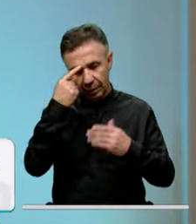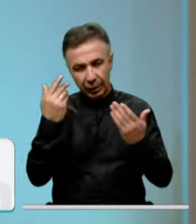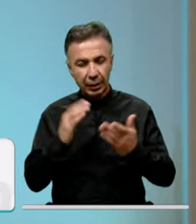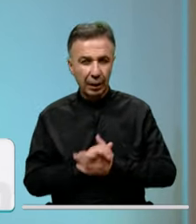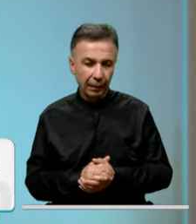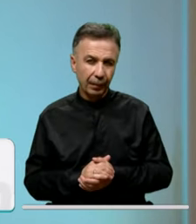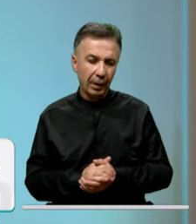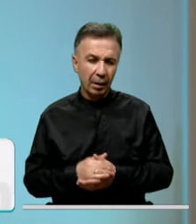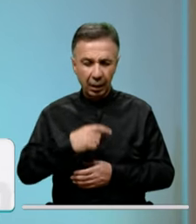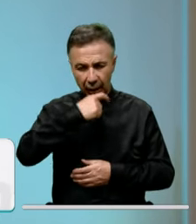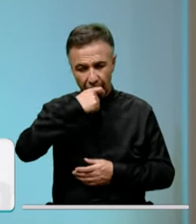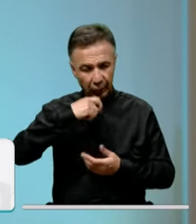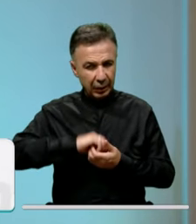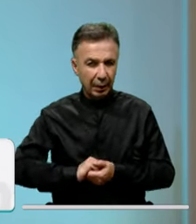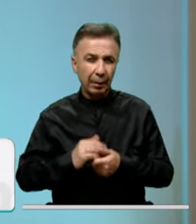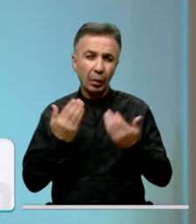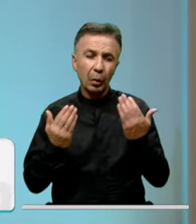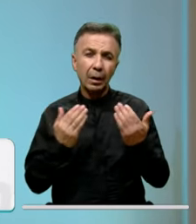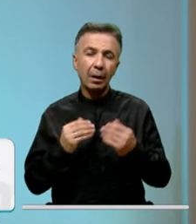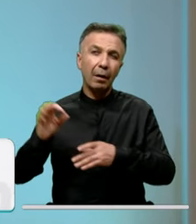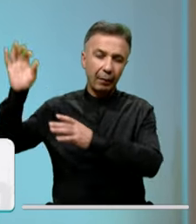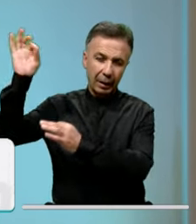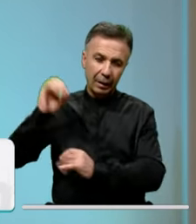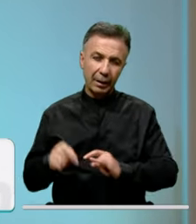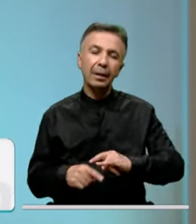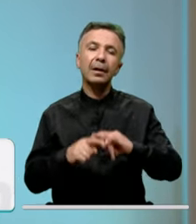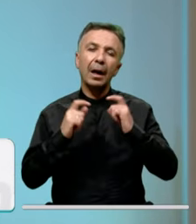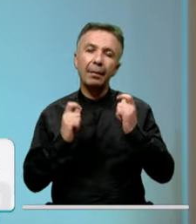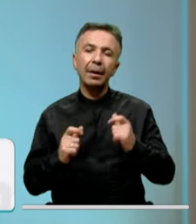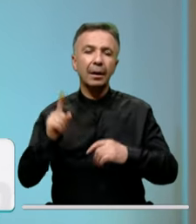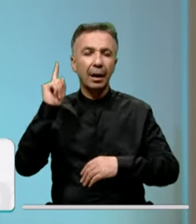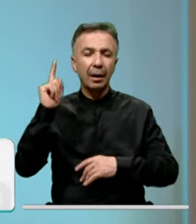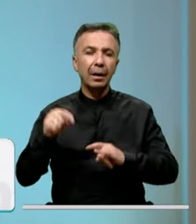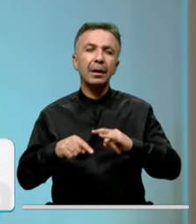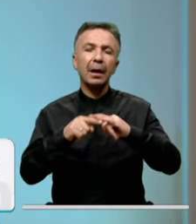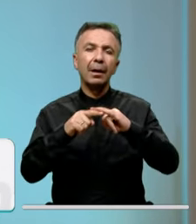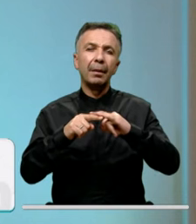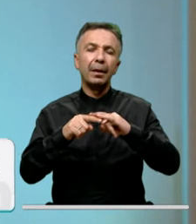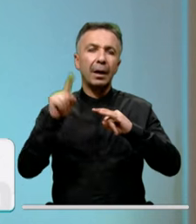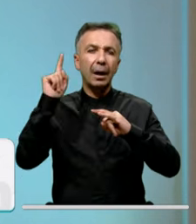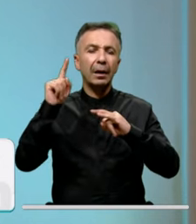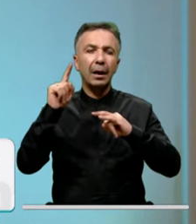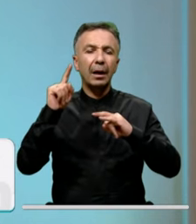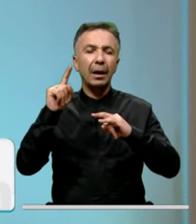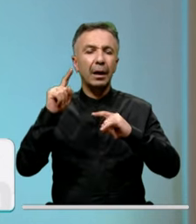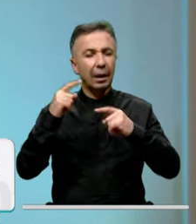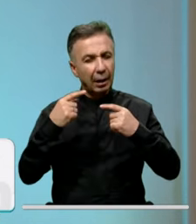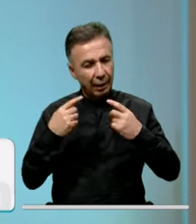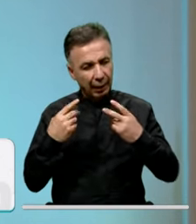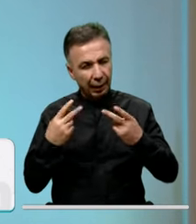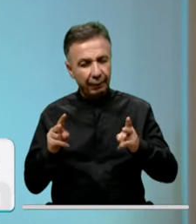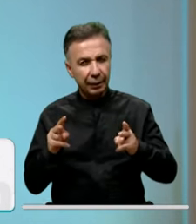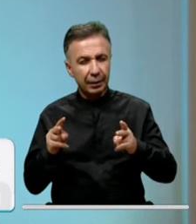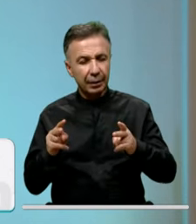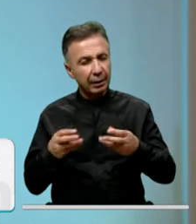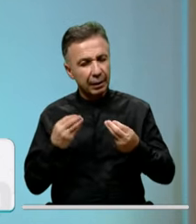bu samimi duaları o vahyin indiği yerde Cenab-ı Hak reddetmeyecek, affedip bağışlayacaktır. İyi bir